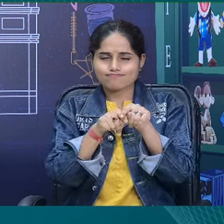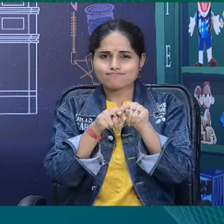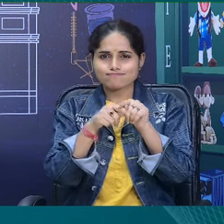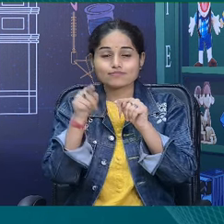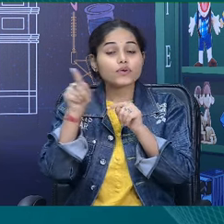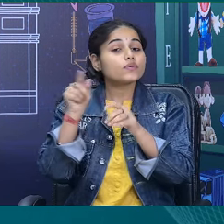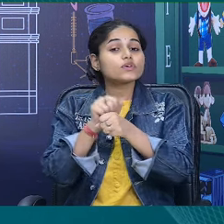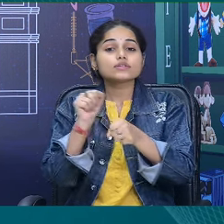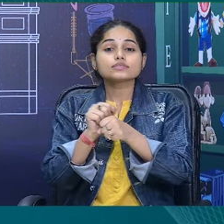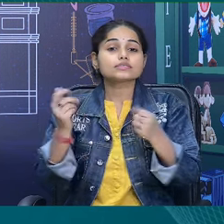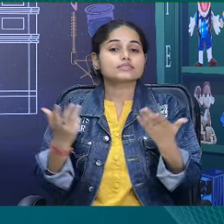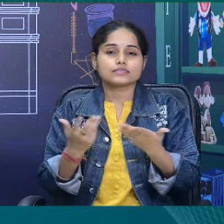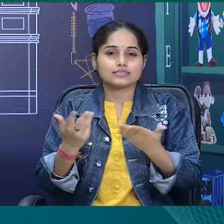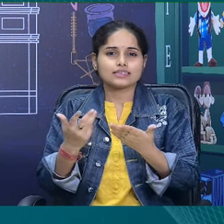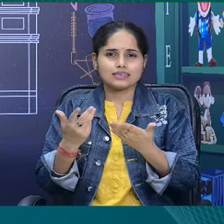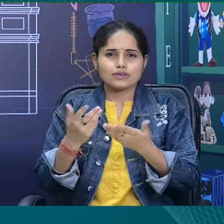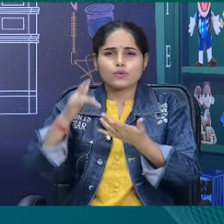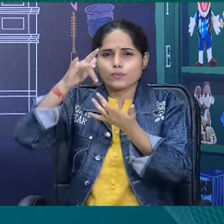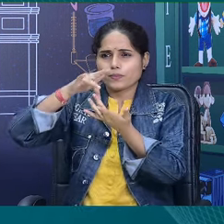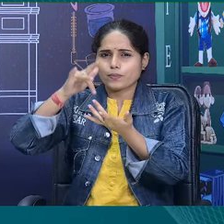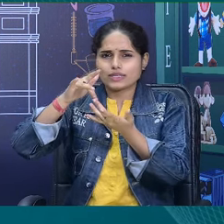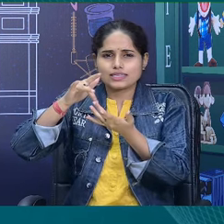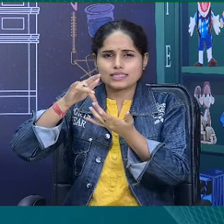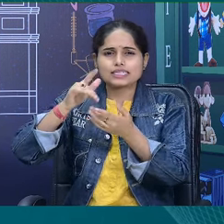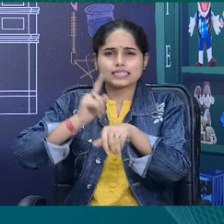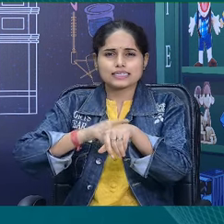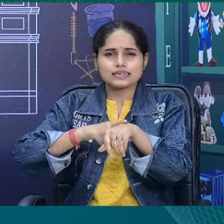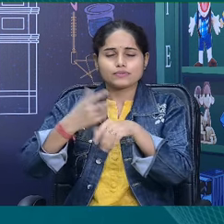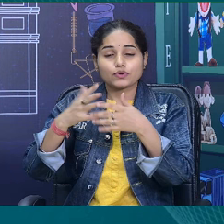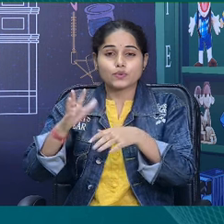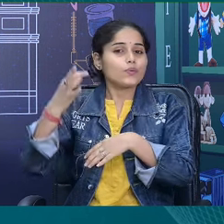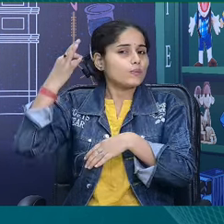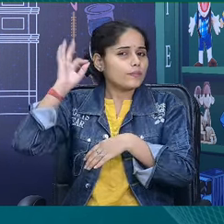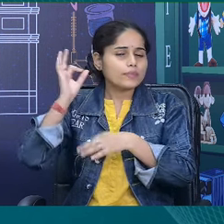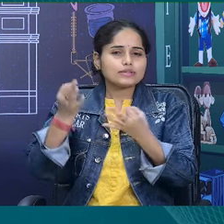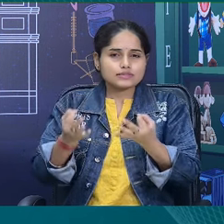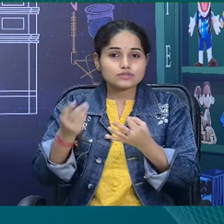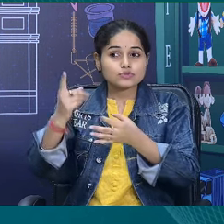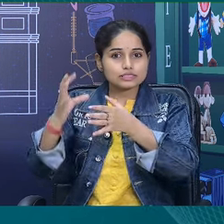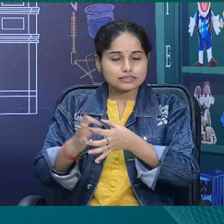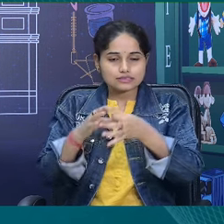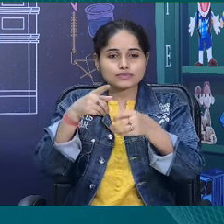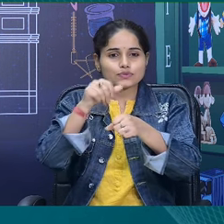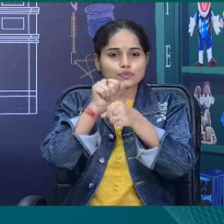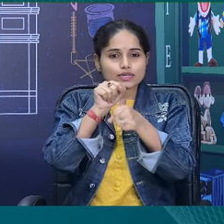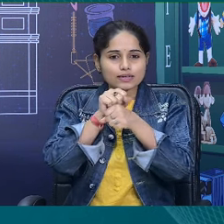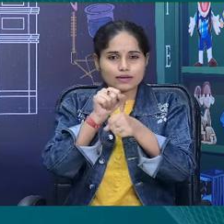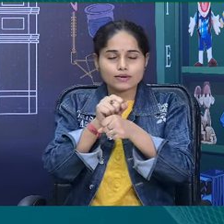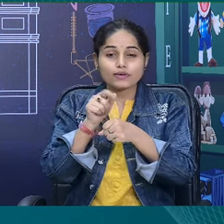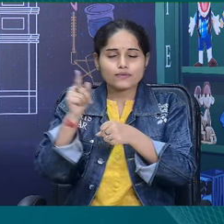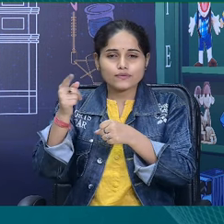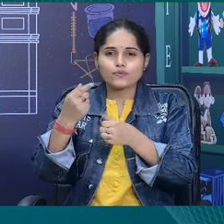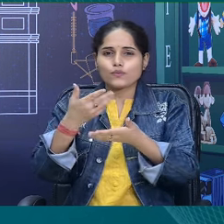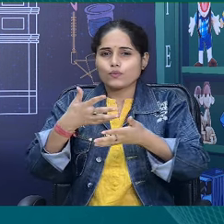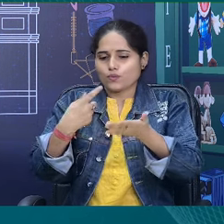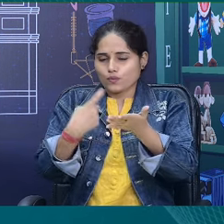करते थे हमारे जितने मध्य काल में जो संत हुए हैं उनको लेकर के उन्होंने काम किया है बहुत ही सुंदर तरीके से तो वह रामायण